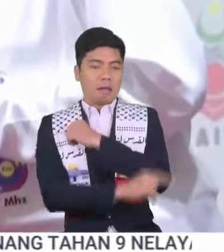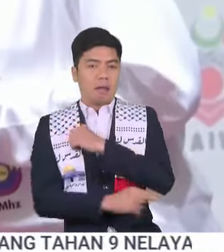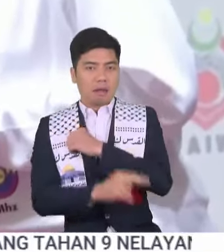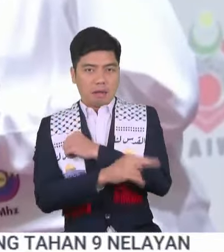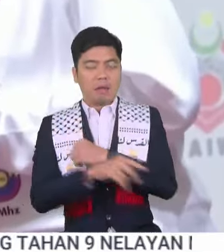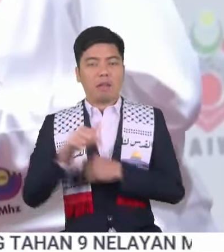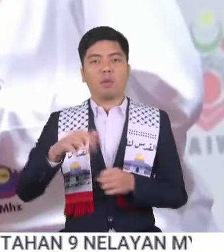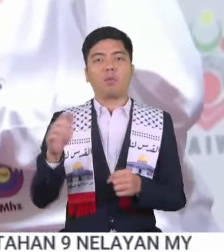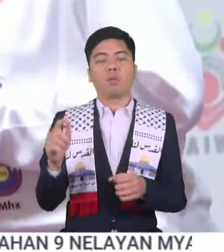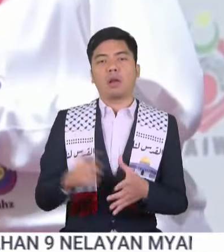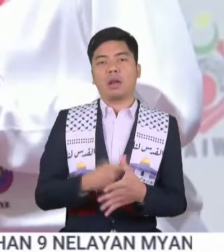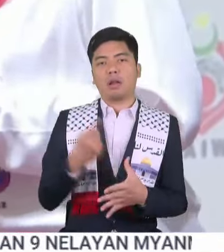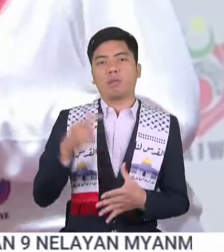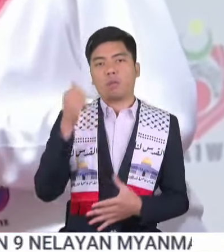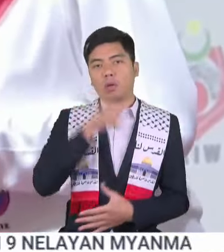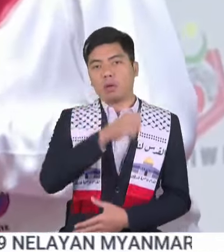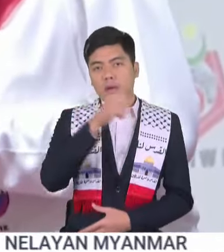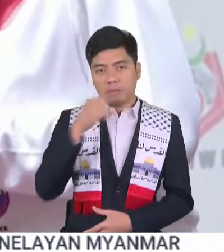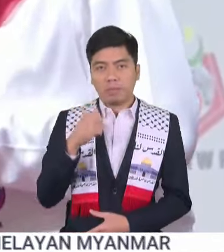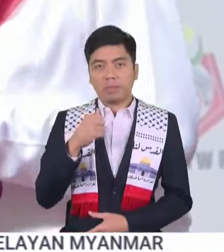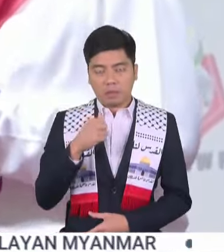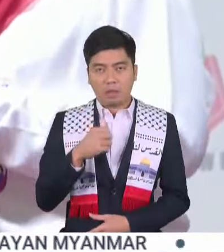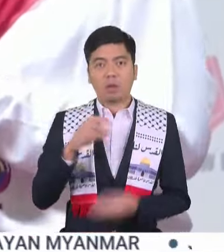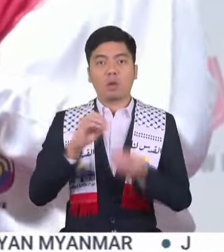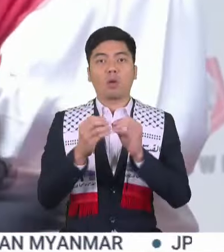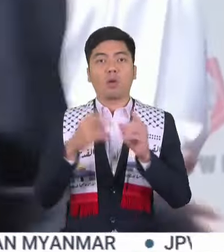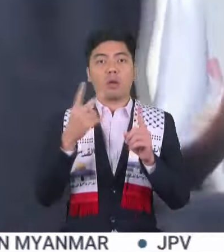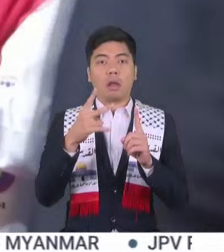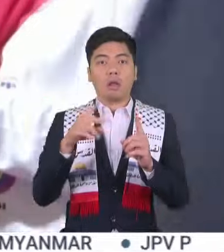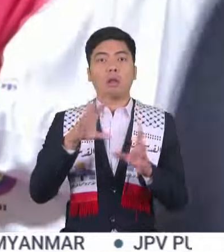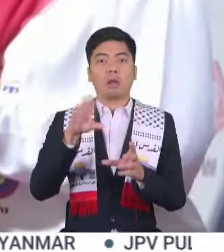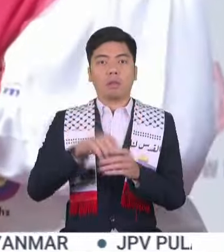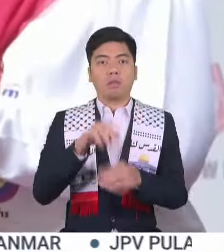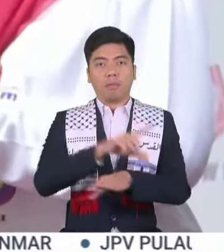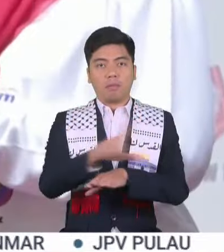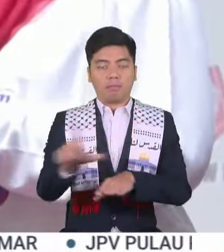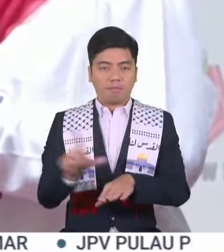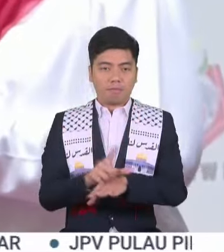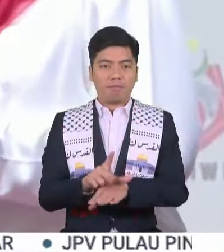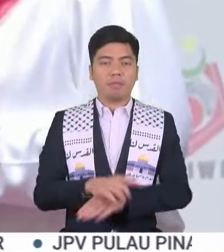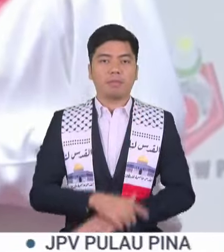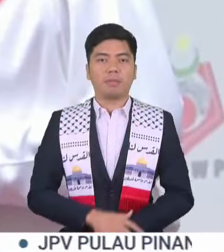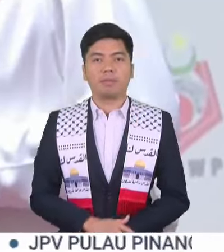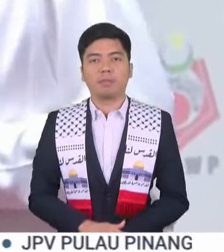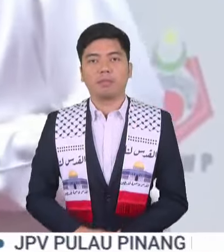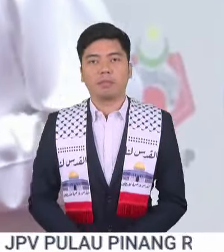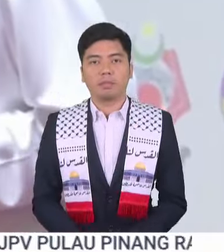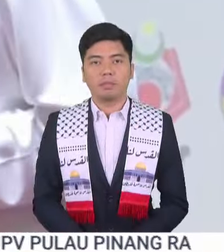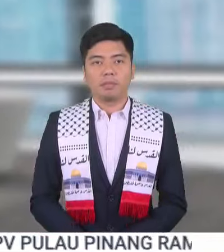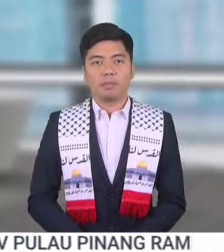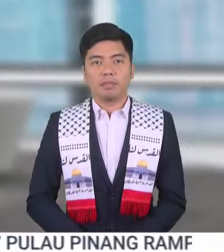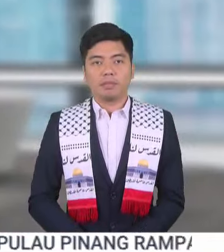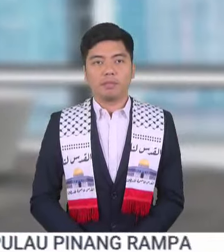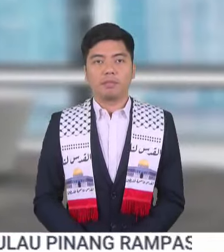edisi ke-12, Labuan menjadi laluan ke-4 daripada 6 laluan utama di seluruh negara.